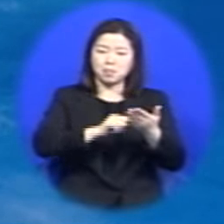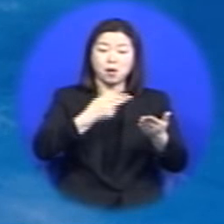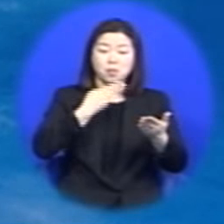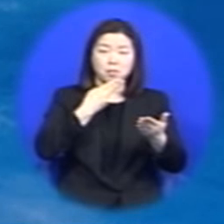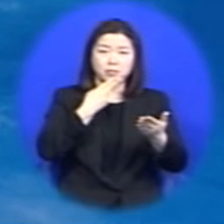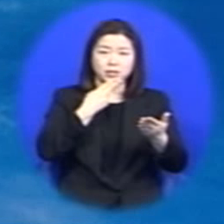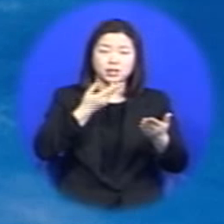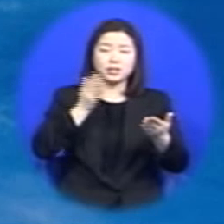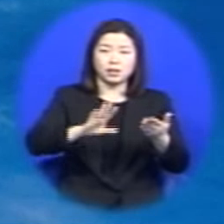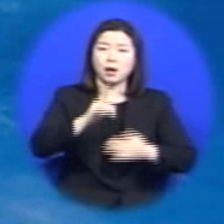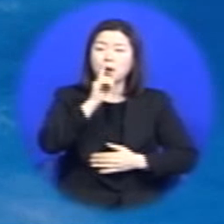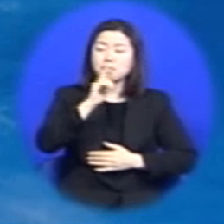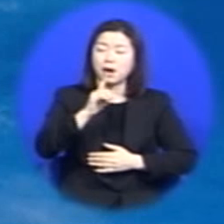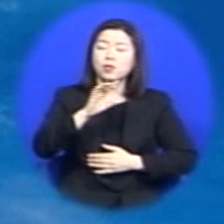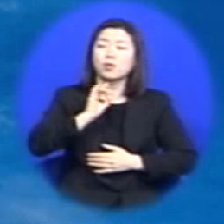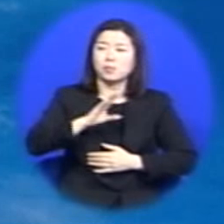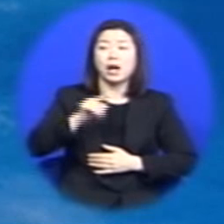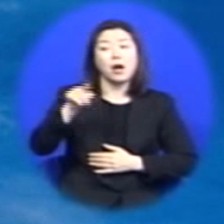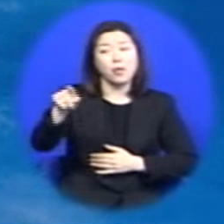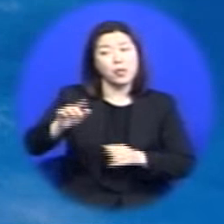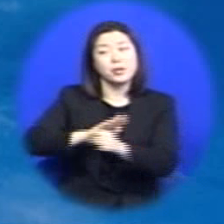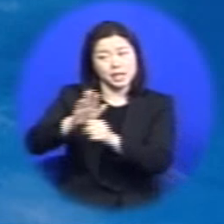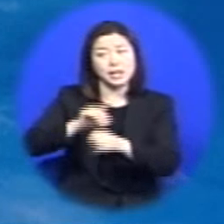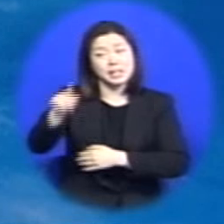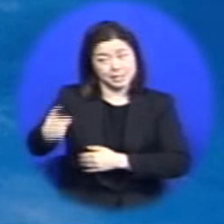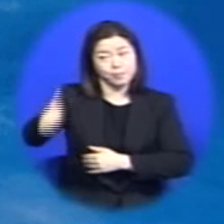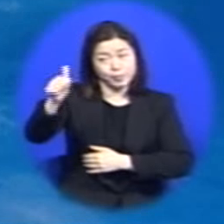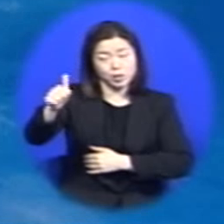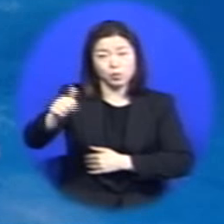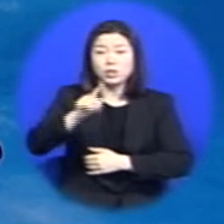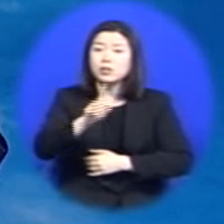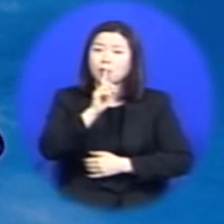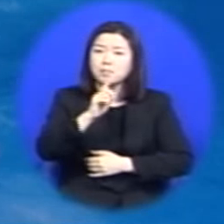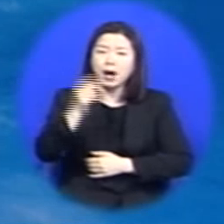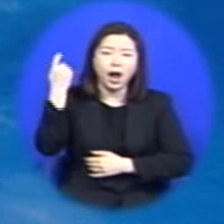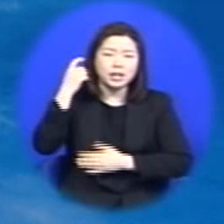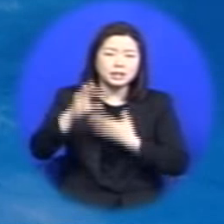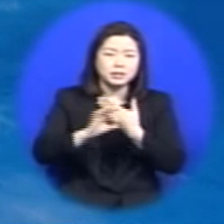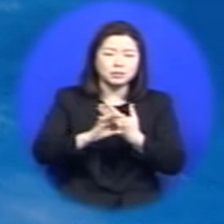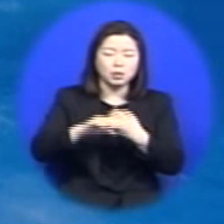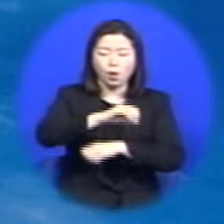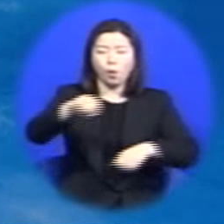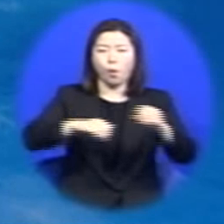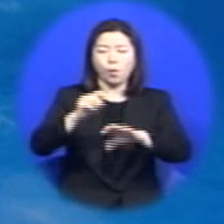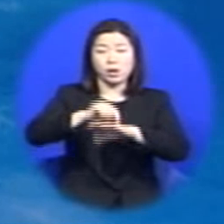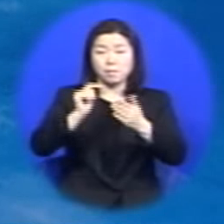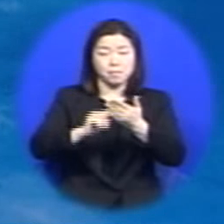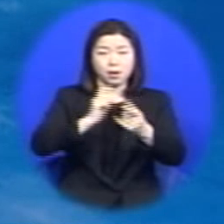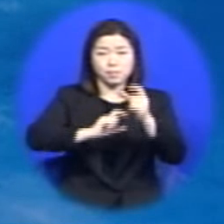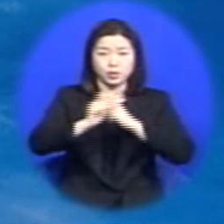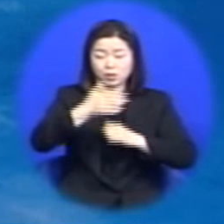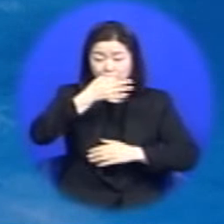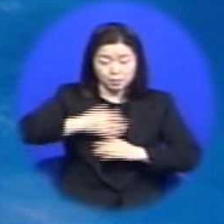말로만 나는 당신을 사랑합니다. 당신이 제일입니다. 그러면 그게 오히려 더 마음이 힘들지